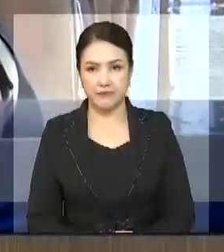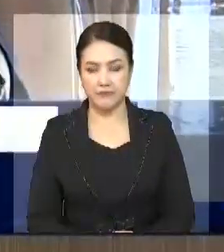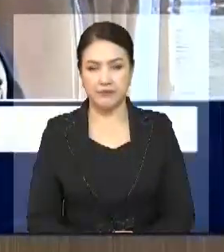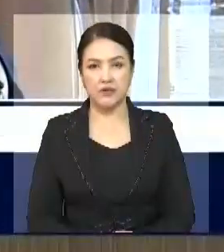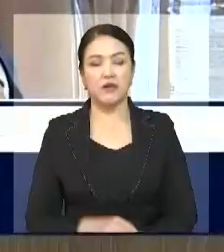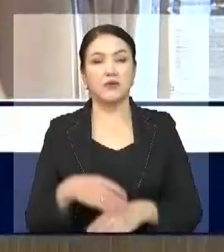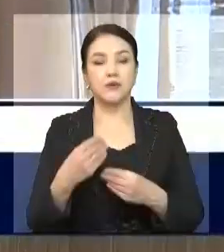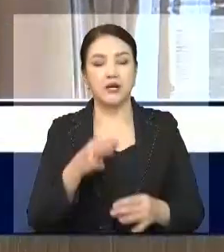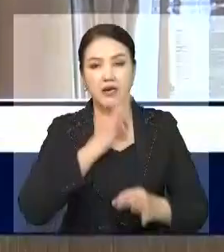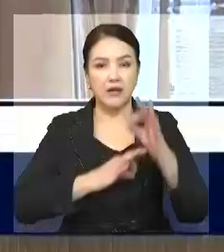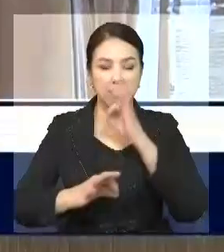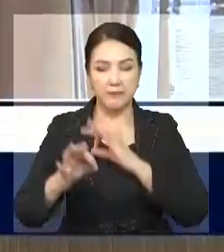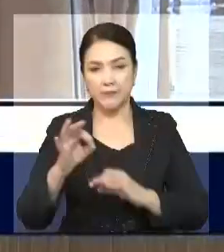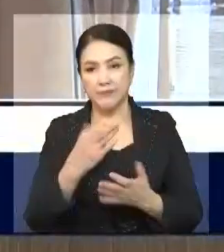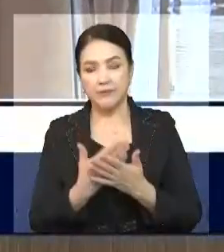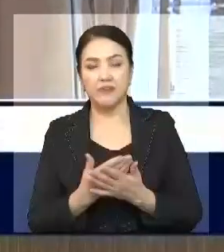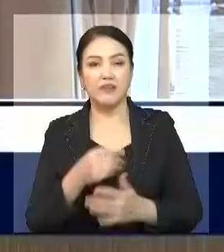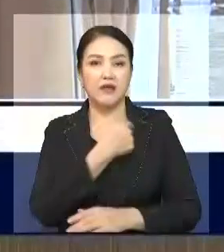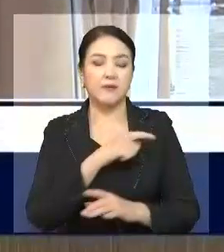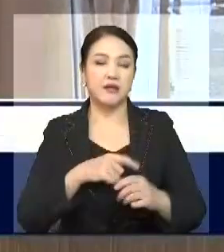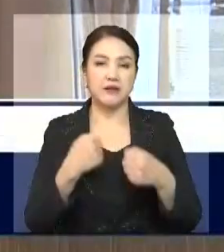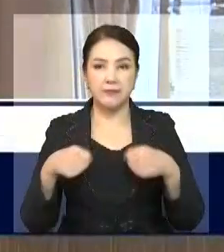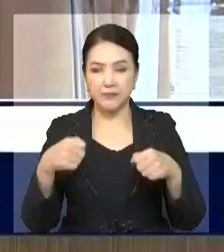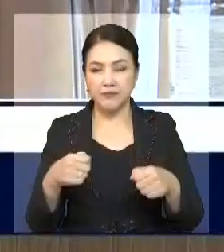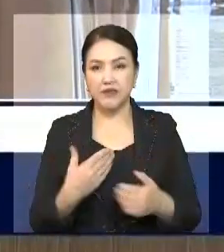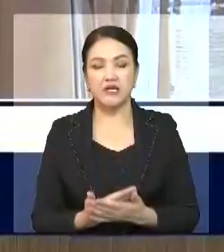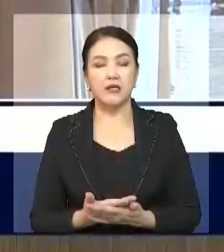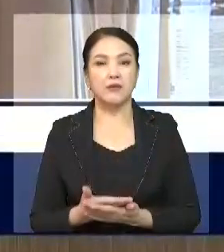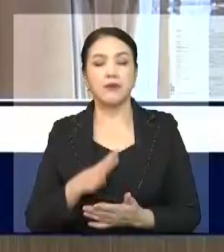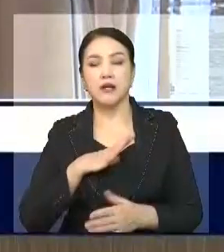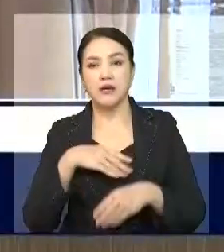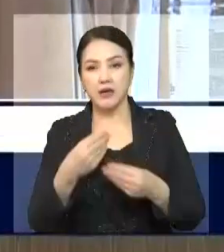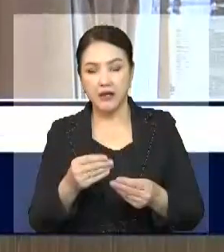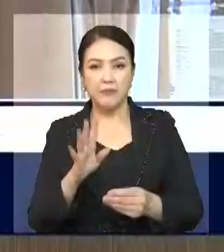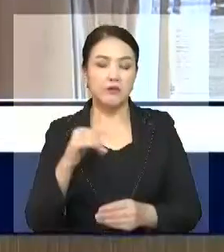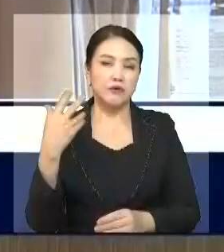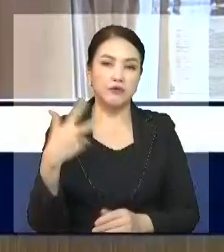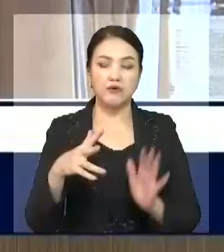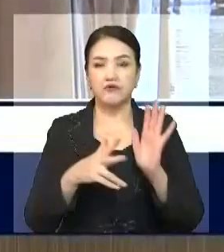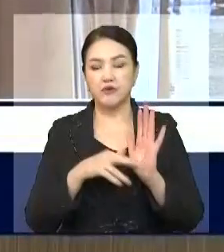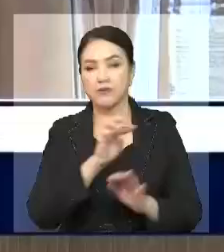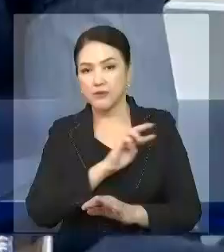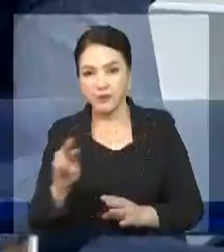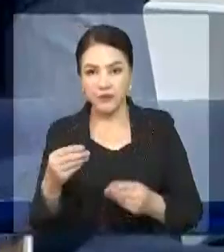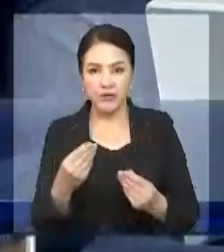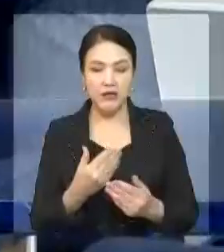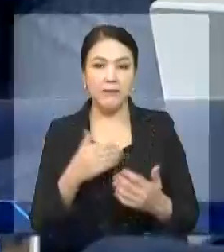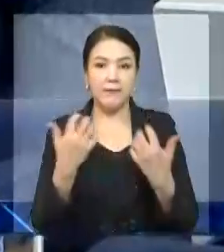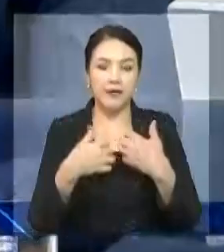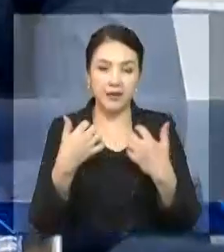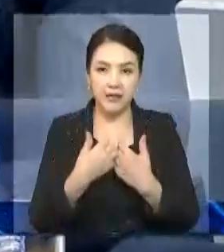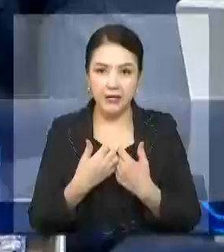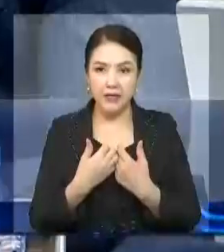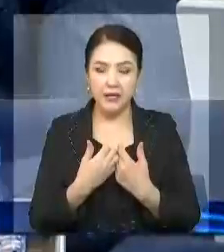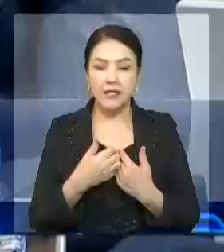На обеспечение лекарственными средствами и медицинскими изделиями из местного бюджета выделено 548 миллионов тенге. Препараты